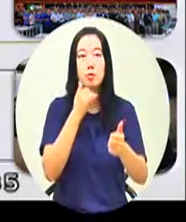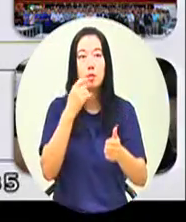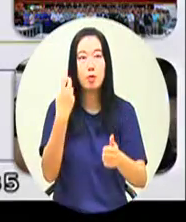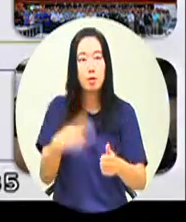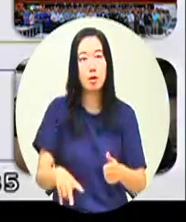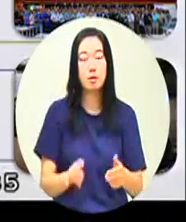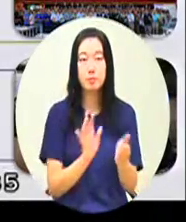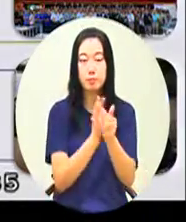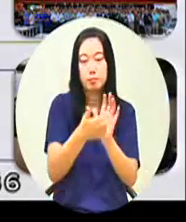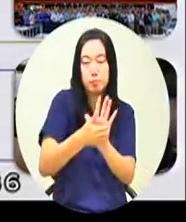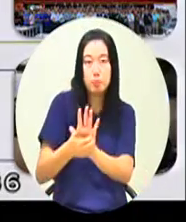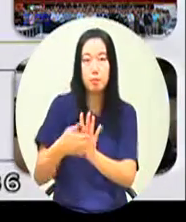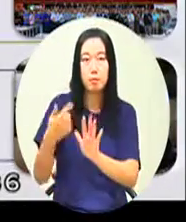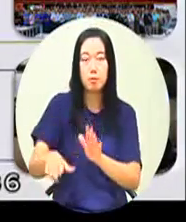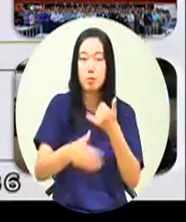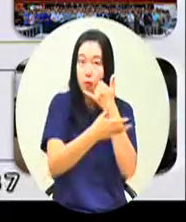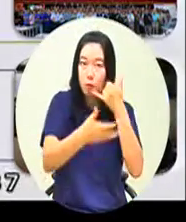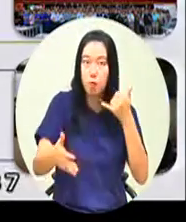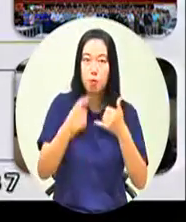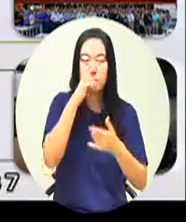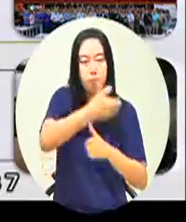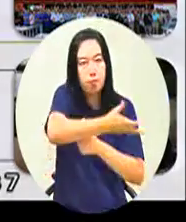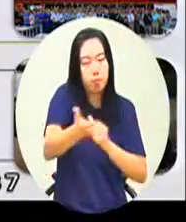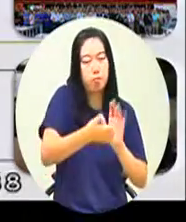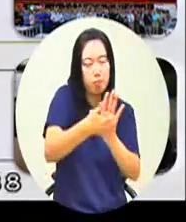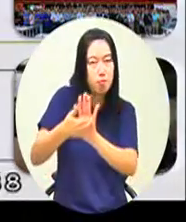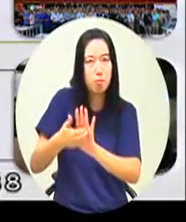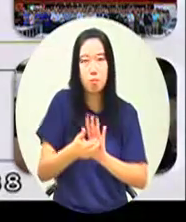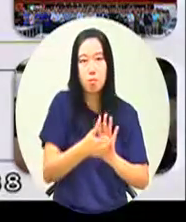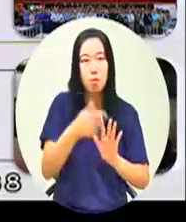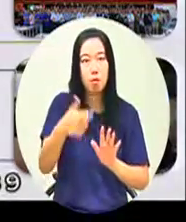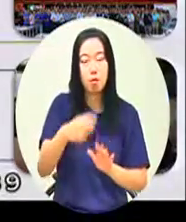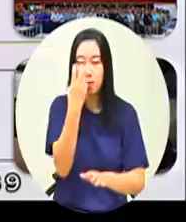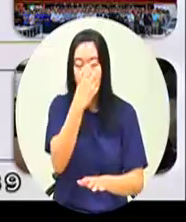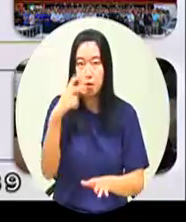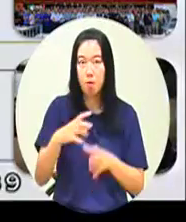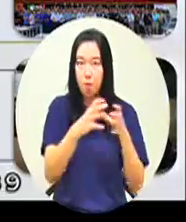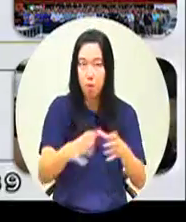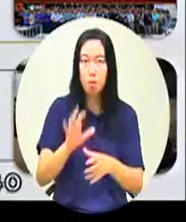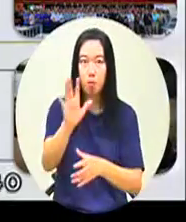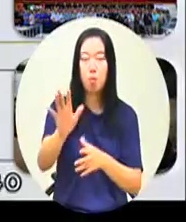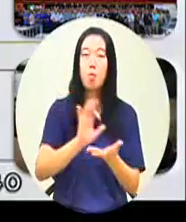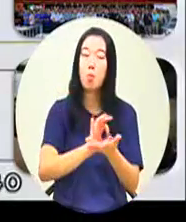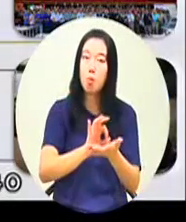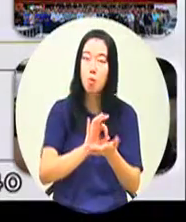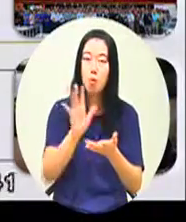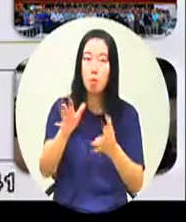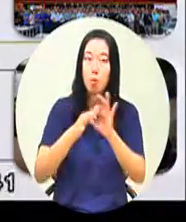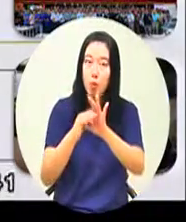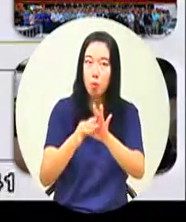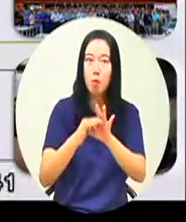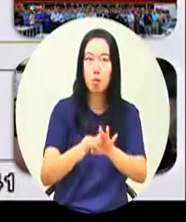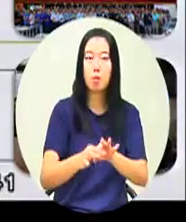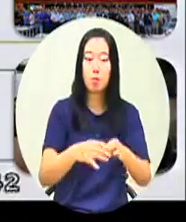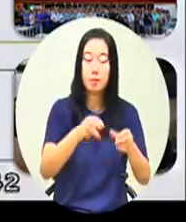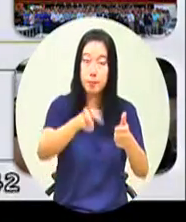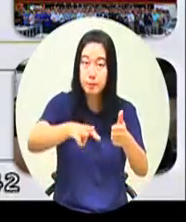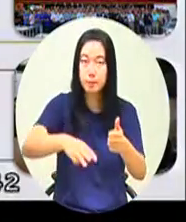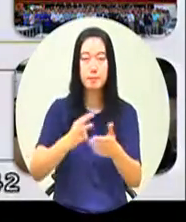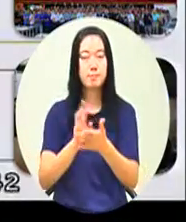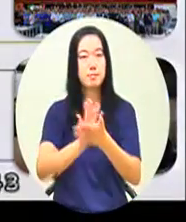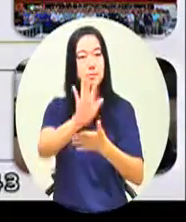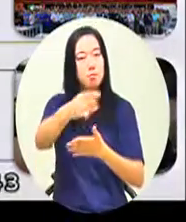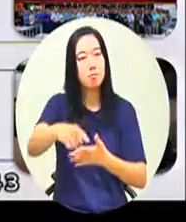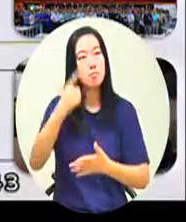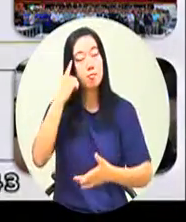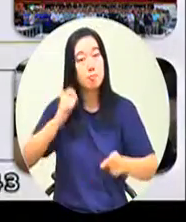防治工作，强化海洋污染防治联合稽查的机制，并办理相关的训练以及演练。那未来也正在规划，